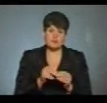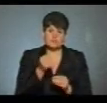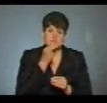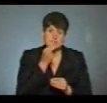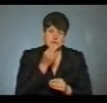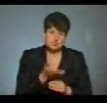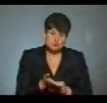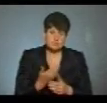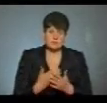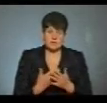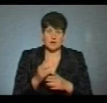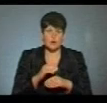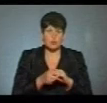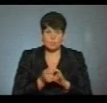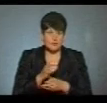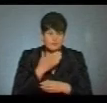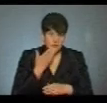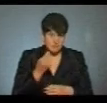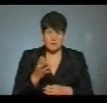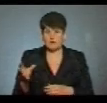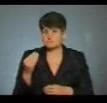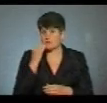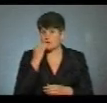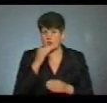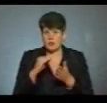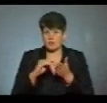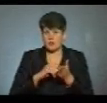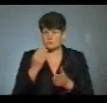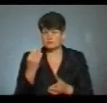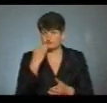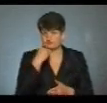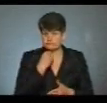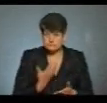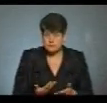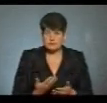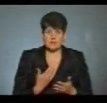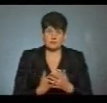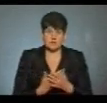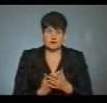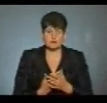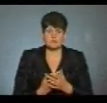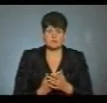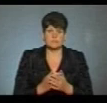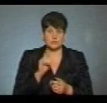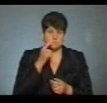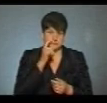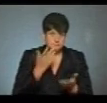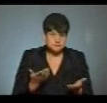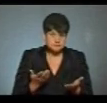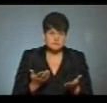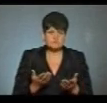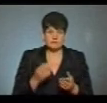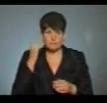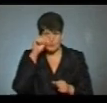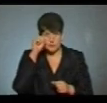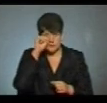Так? Руки не помив і взяв якийсь бутерброд. Так? Або десь, ну, за перепрошенням, поколупався в носі. Протер